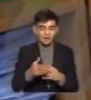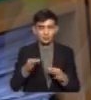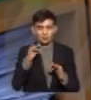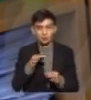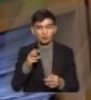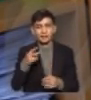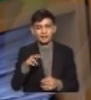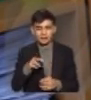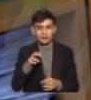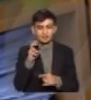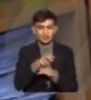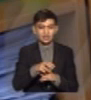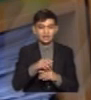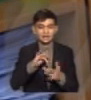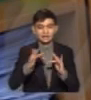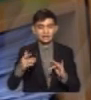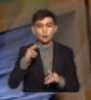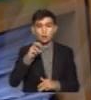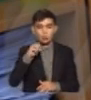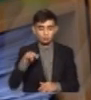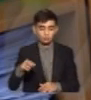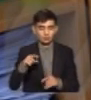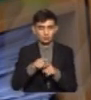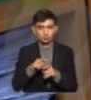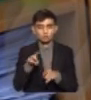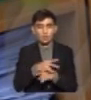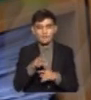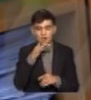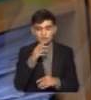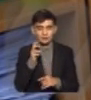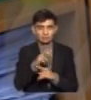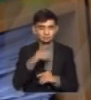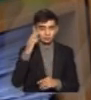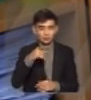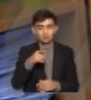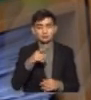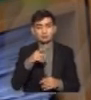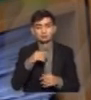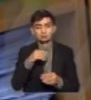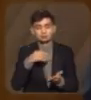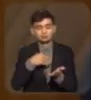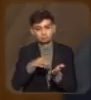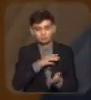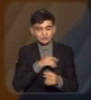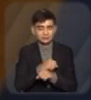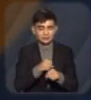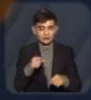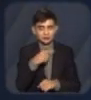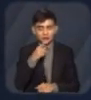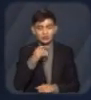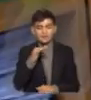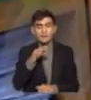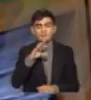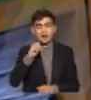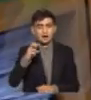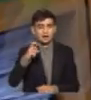для посещения интернет-клуба в ночное время. После чего он получил отказ. После этого он обратился к